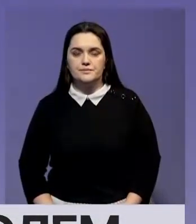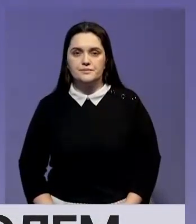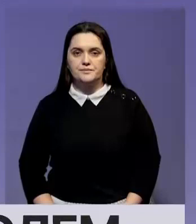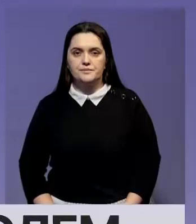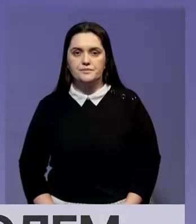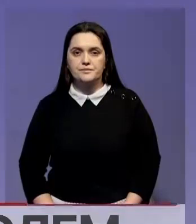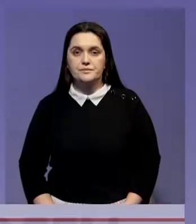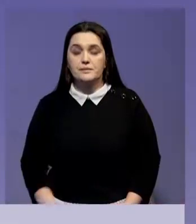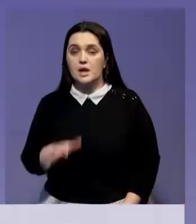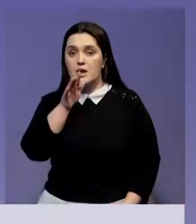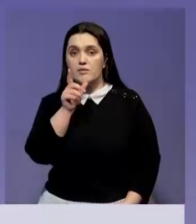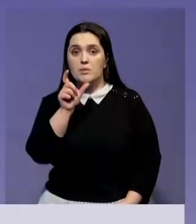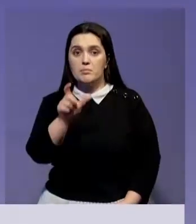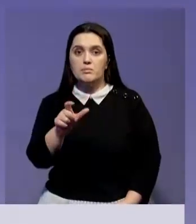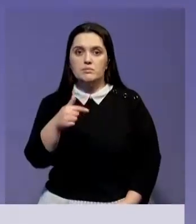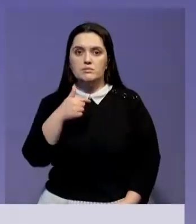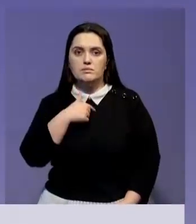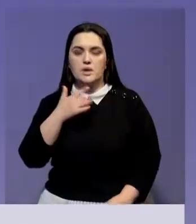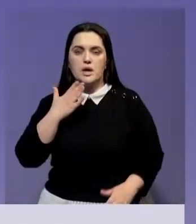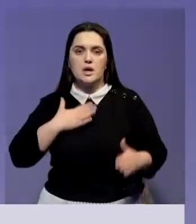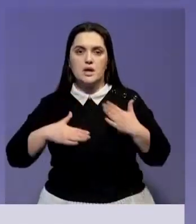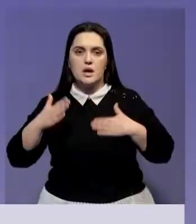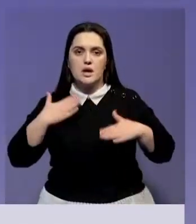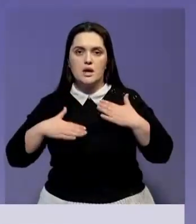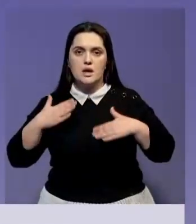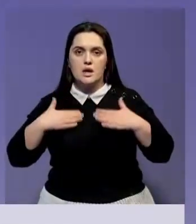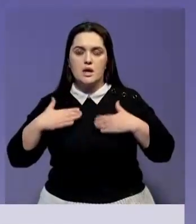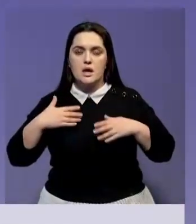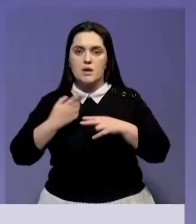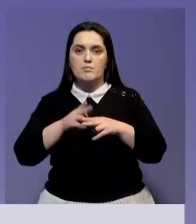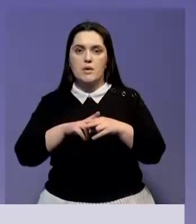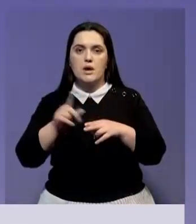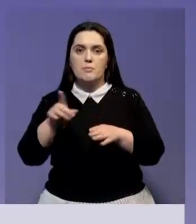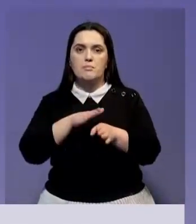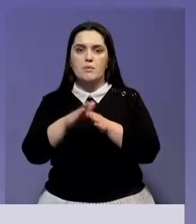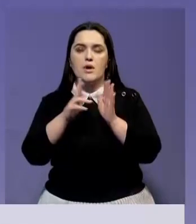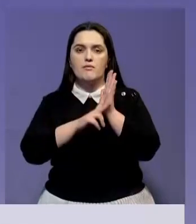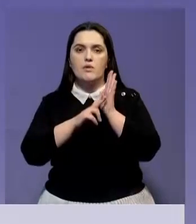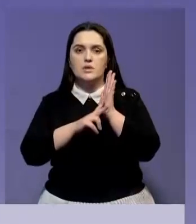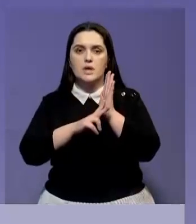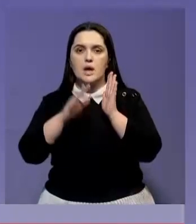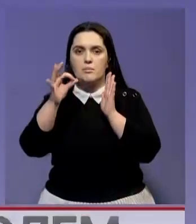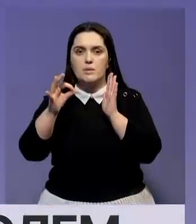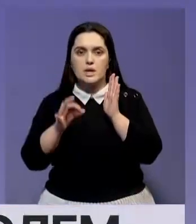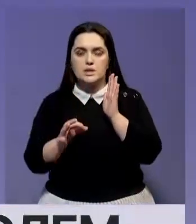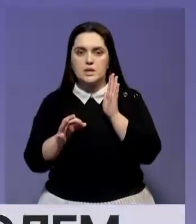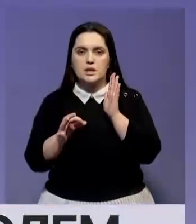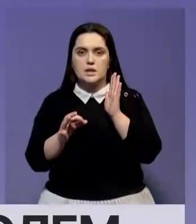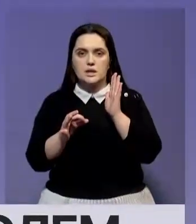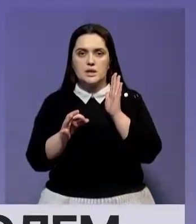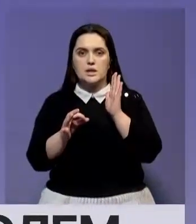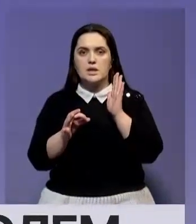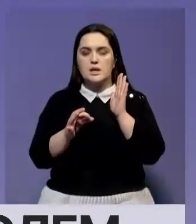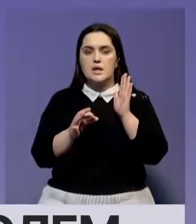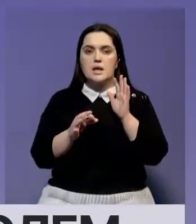Для этого периода года это обнадеживающие цифры. Например, в ноябре газохранилища были заполнены на 80%. Эти цифры объясняются теплыми